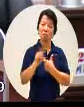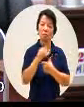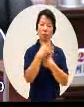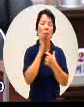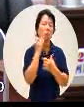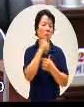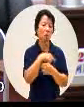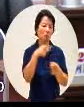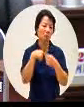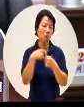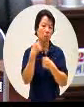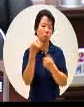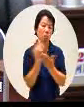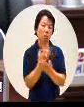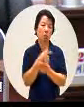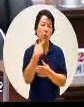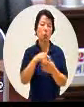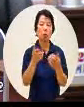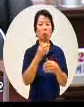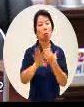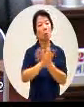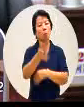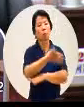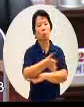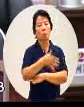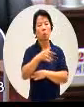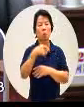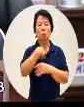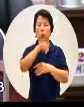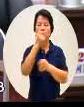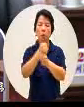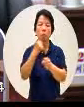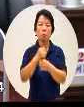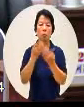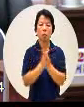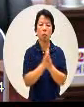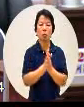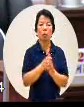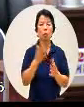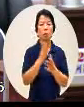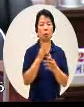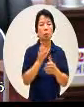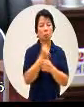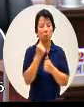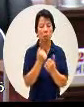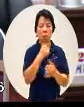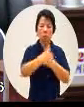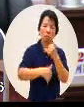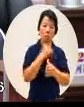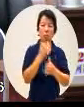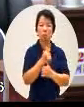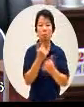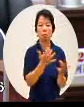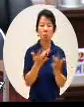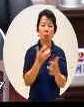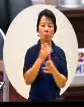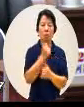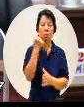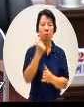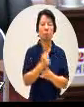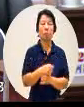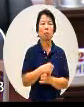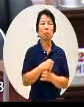成要去外貫市上班所以高雄在生活生產生態生命裡面最需要解決的就是生產的問題